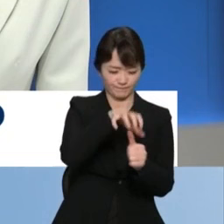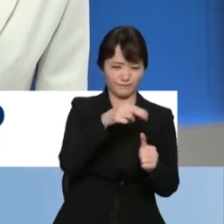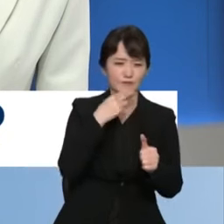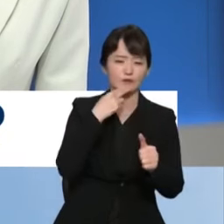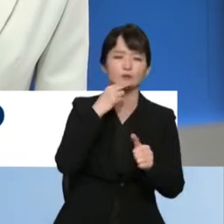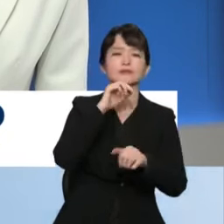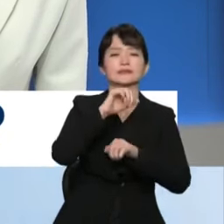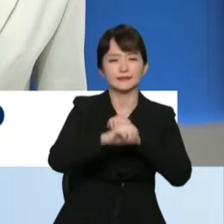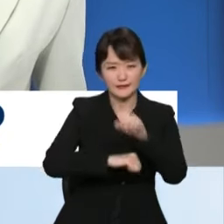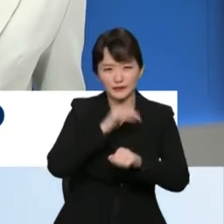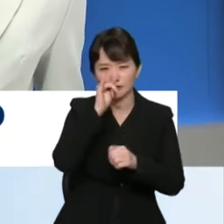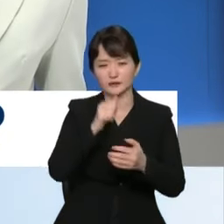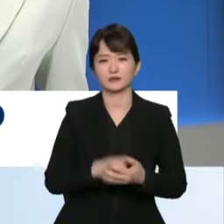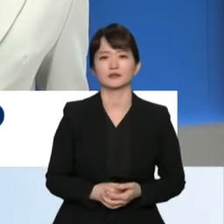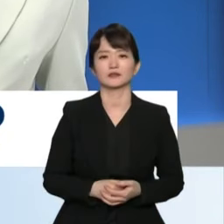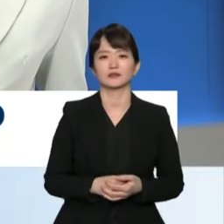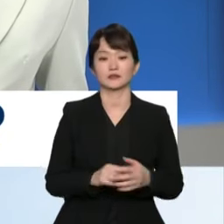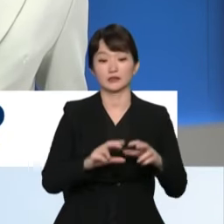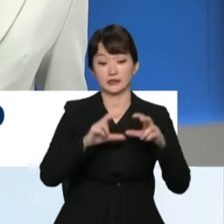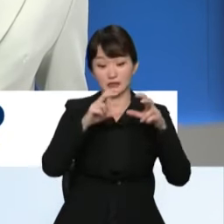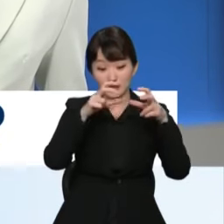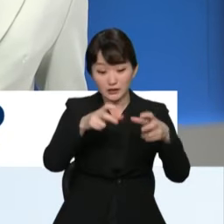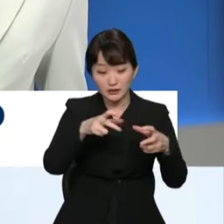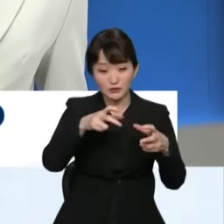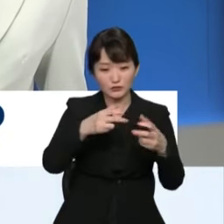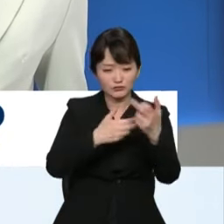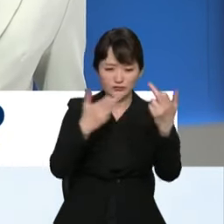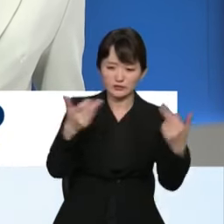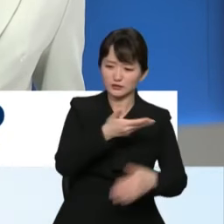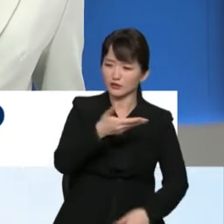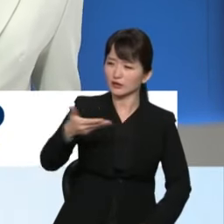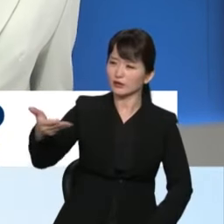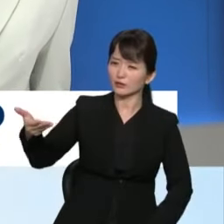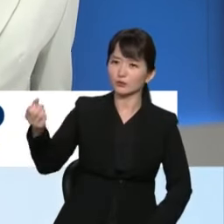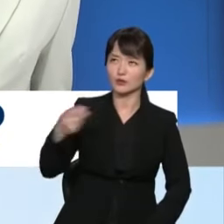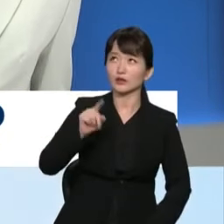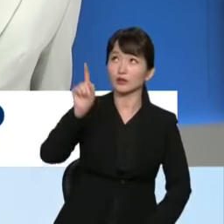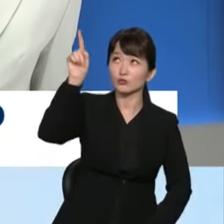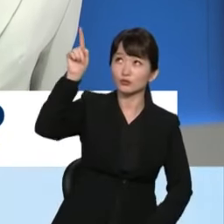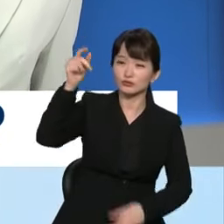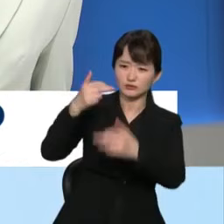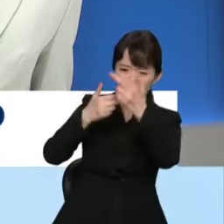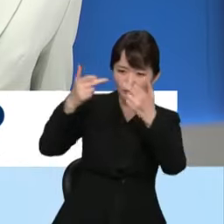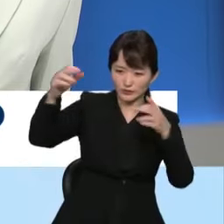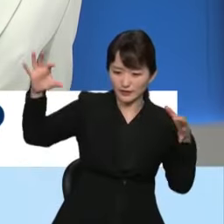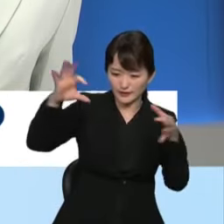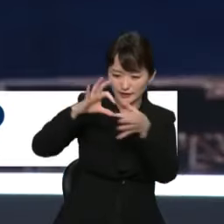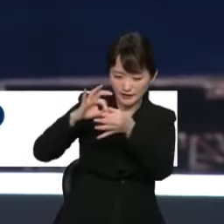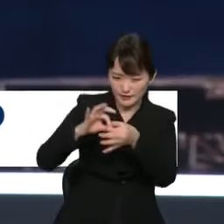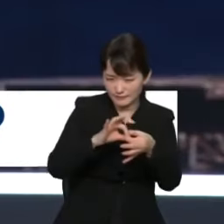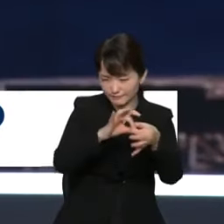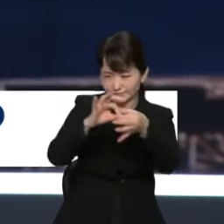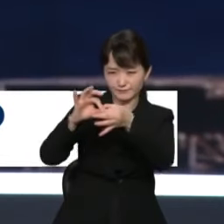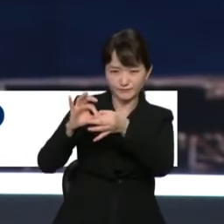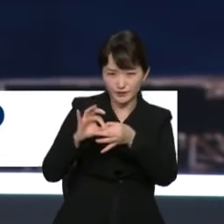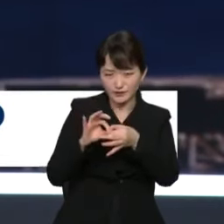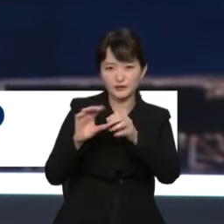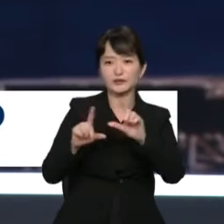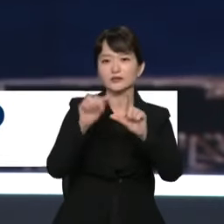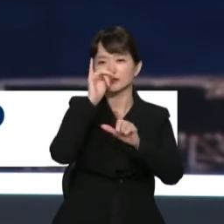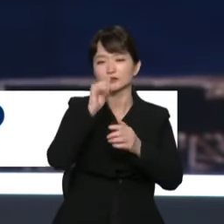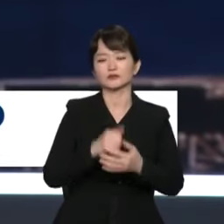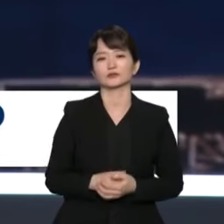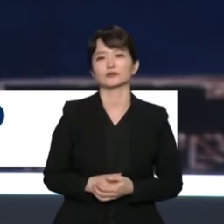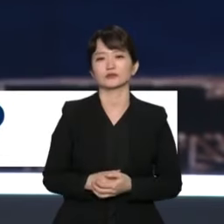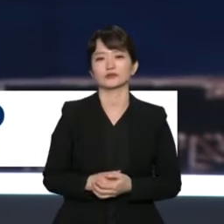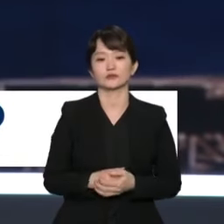수 있고 지구 자연과 더 나가서 우주 자연과 유기죄로 공존할 수 있는 민생 현대 자체가